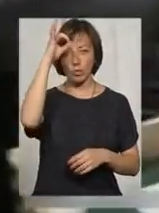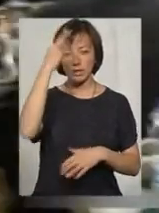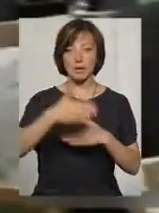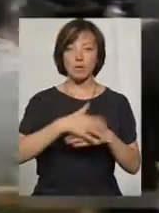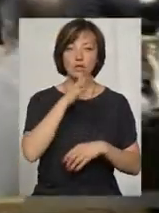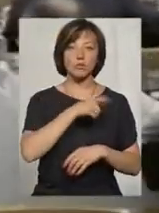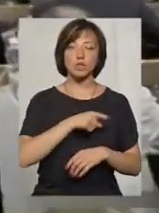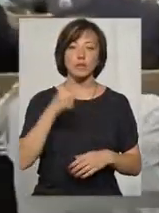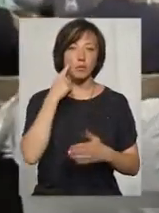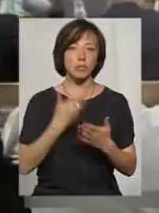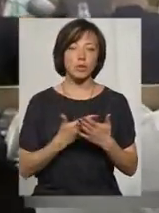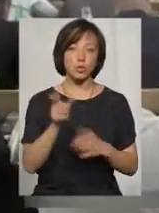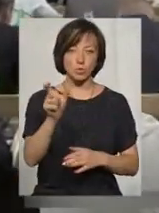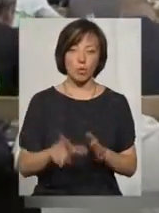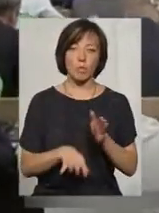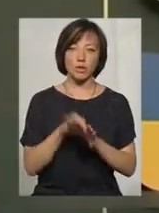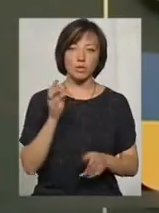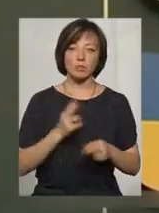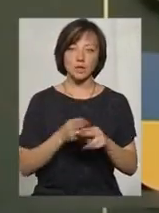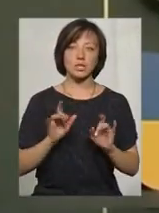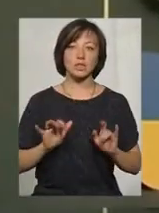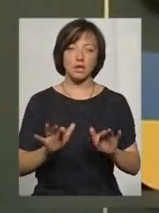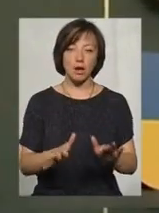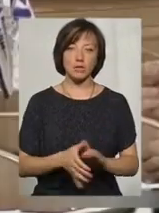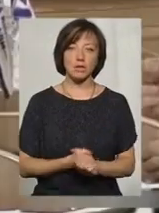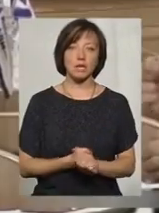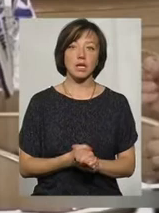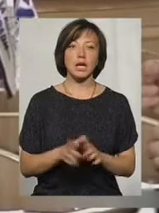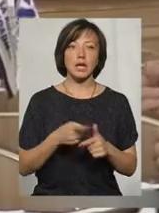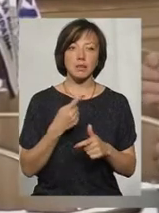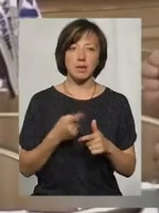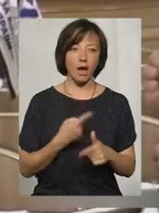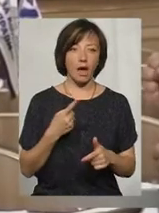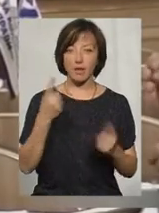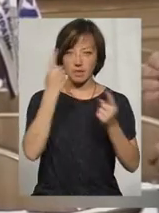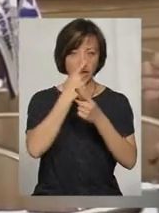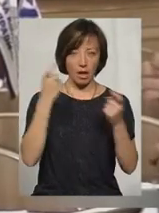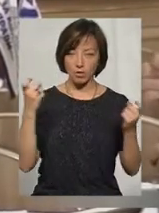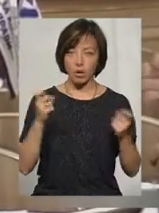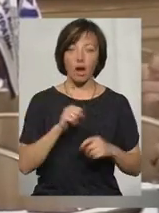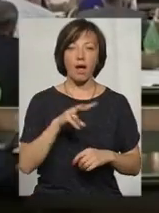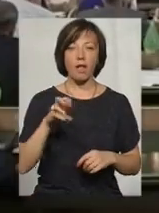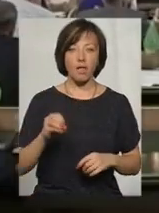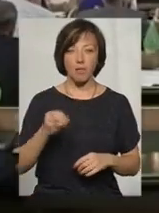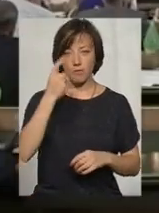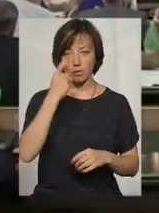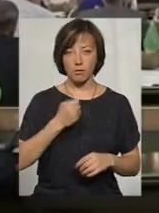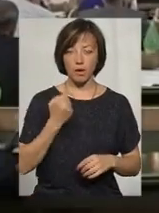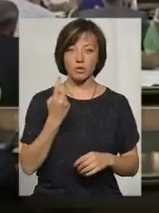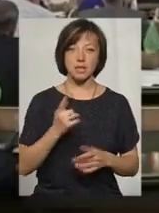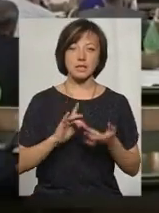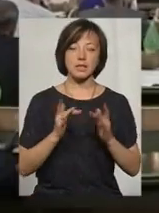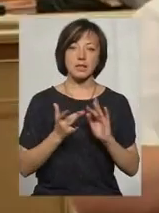найближчим часом підозрюваному оберуть міру запобіжного заходу. Ім'я хабарника не розголошують. Однак, як повідомляє одне